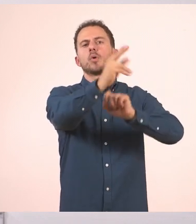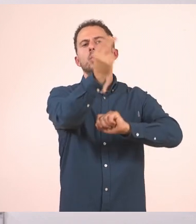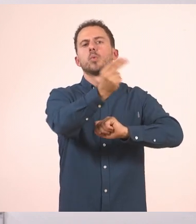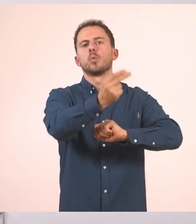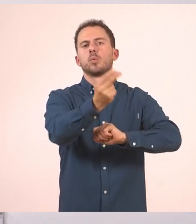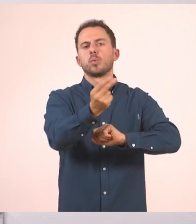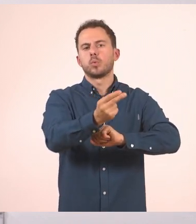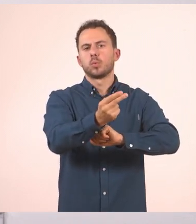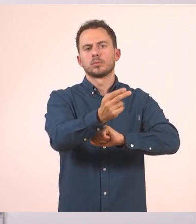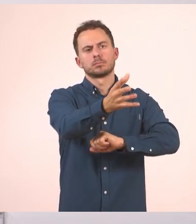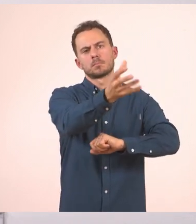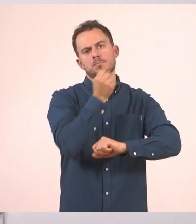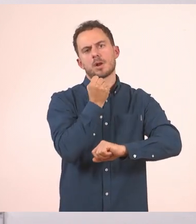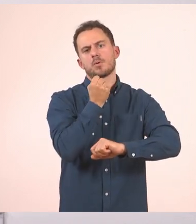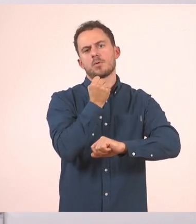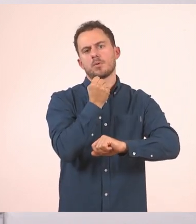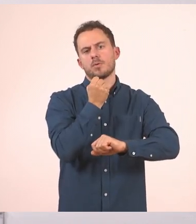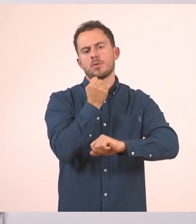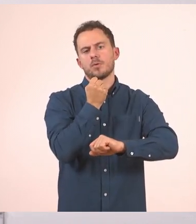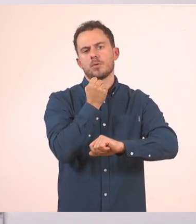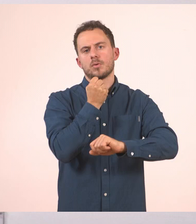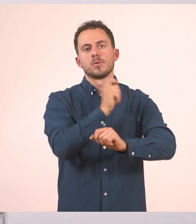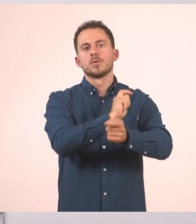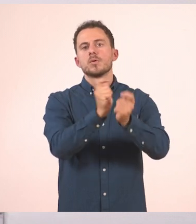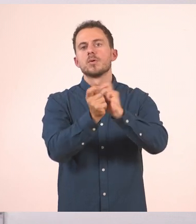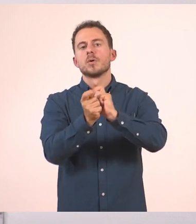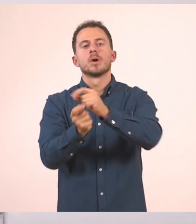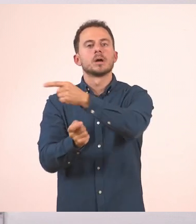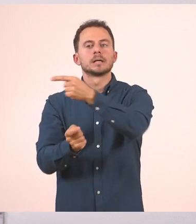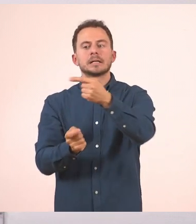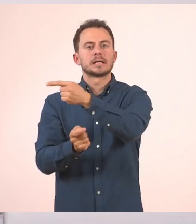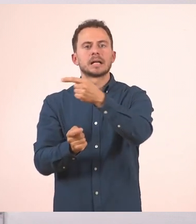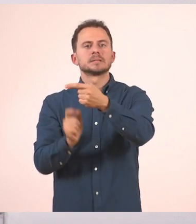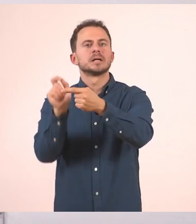Να σχεδιάσω κάτι. Τι μέρος,